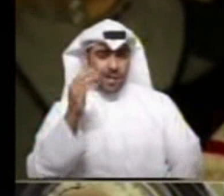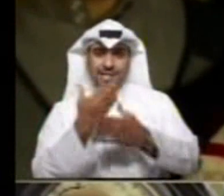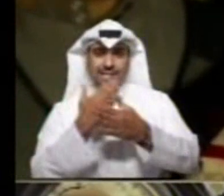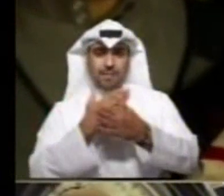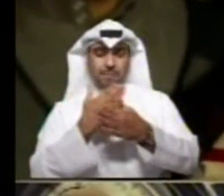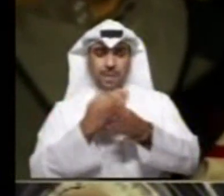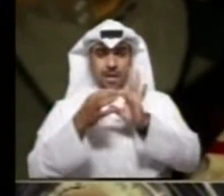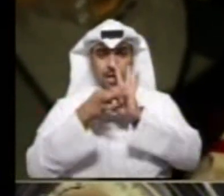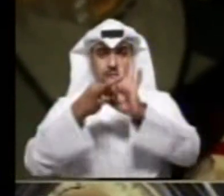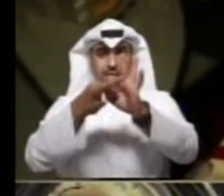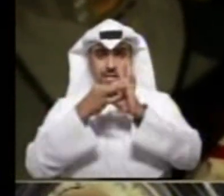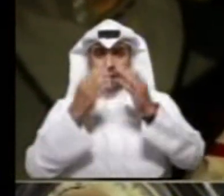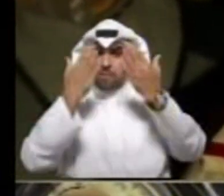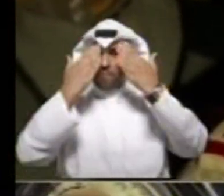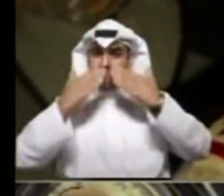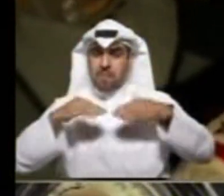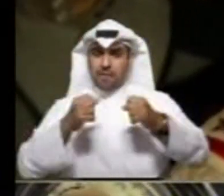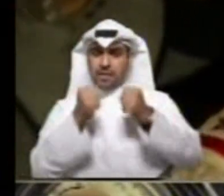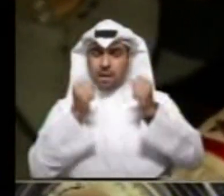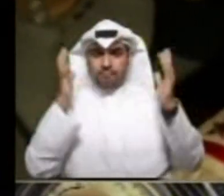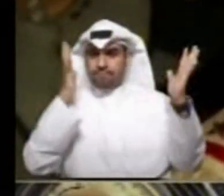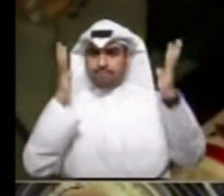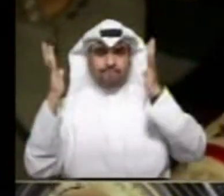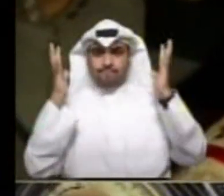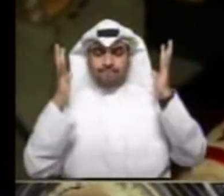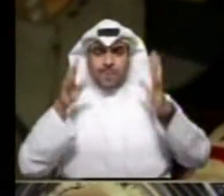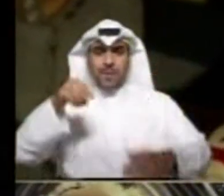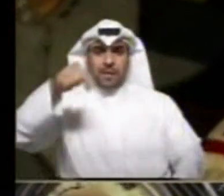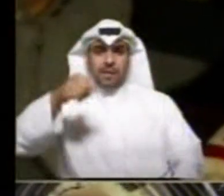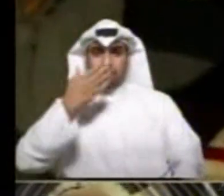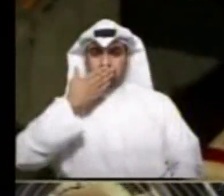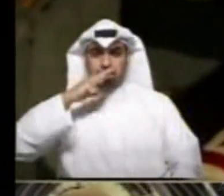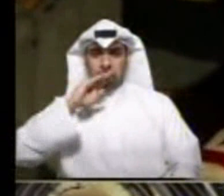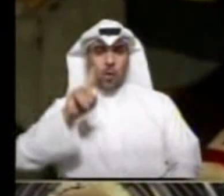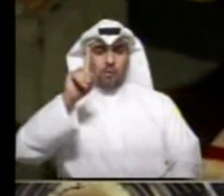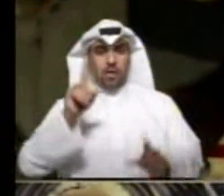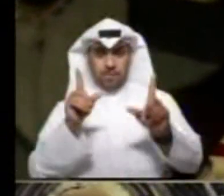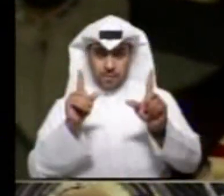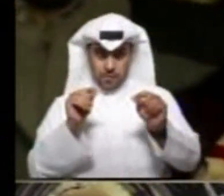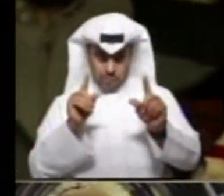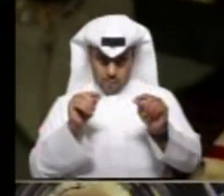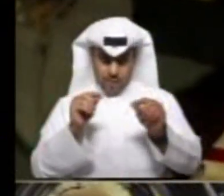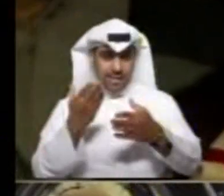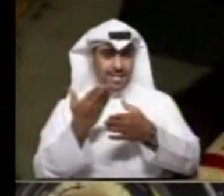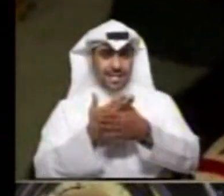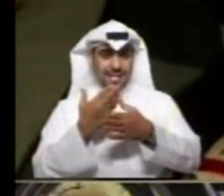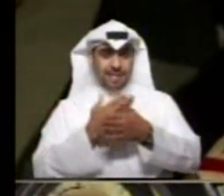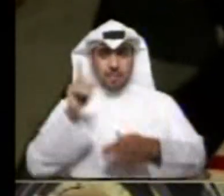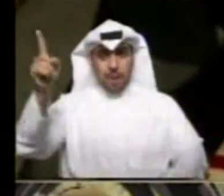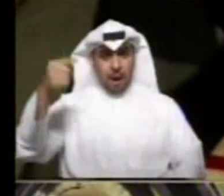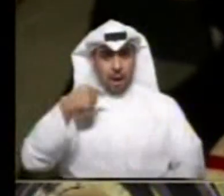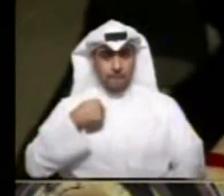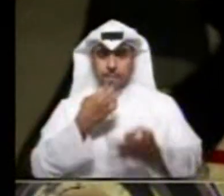المشتركة كمركز عمليات، هو عن طريقه اللي تلقى الطلبات والامور هذه